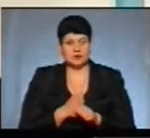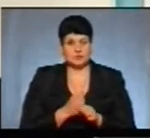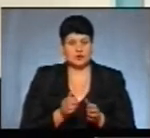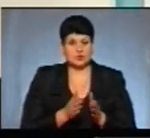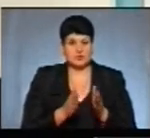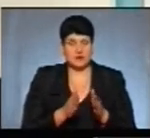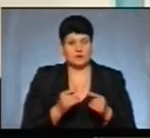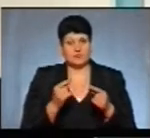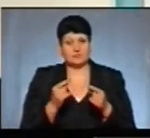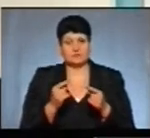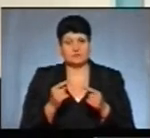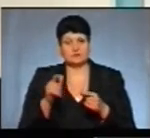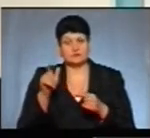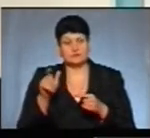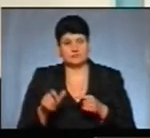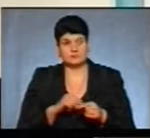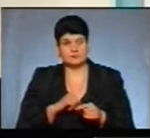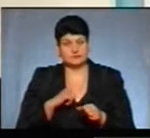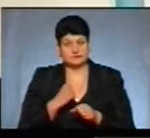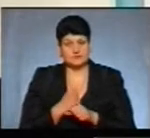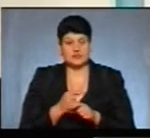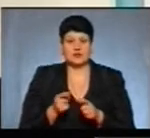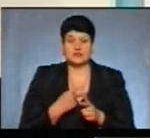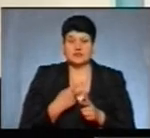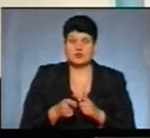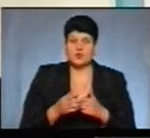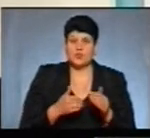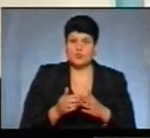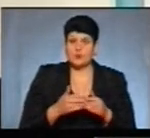іншого предмету, чи це було, скажімо, рукою.